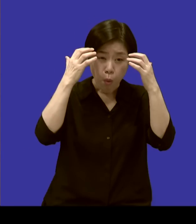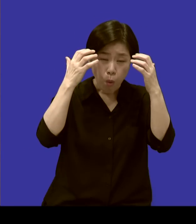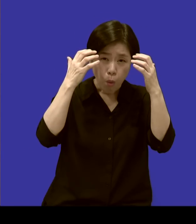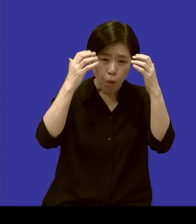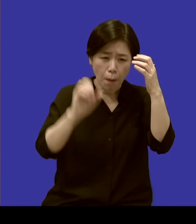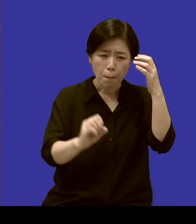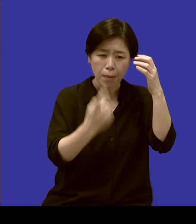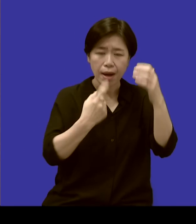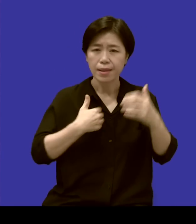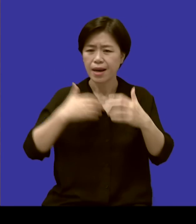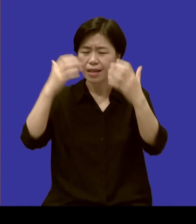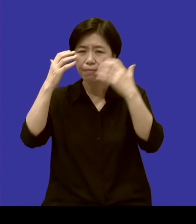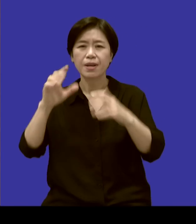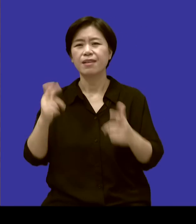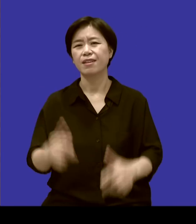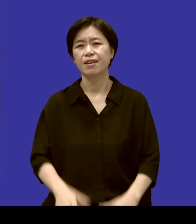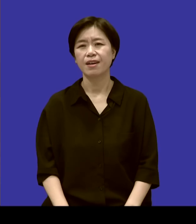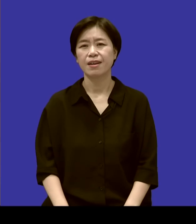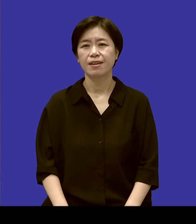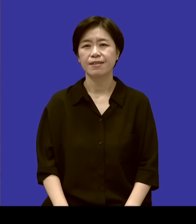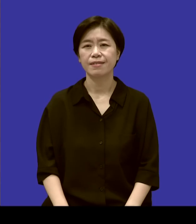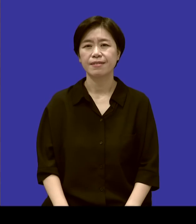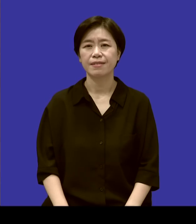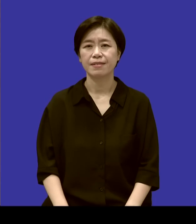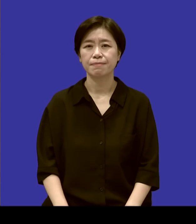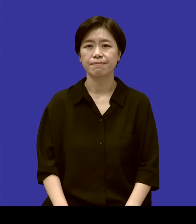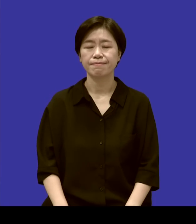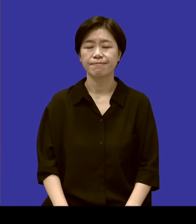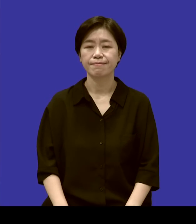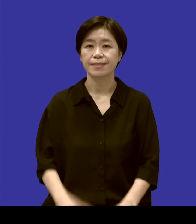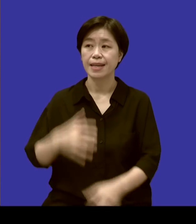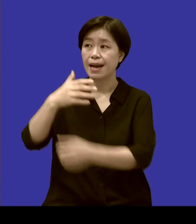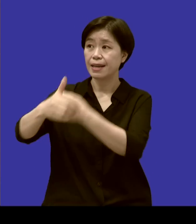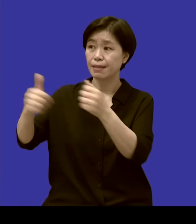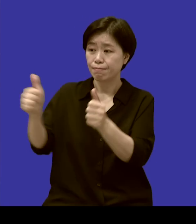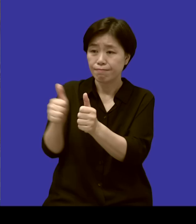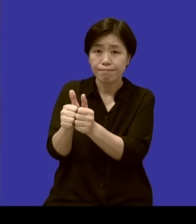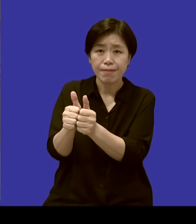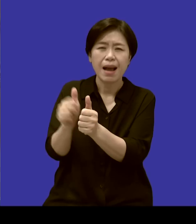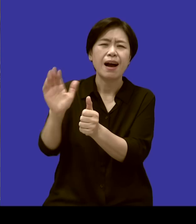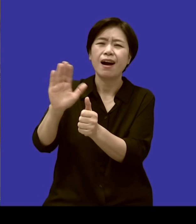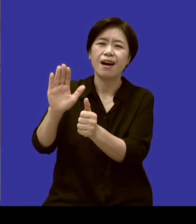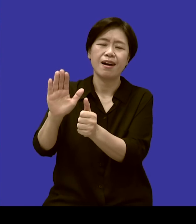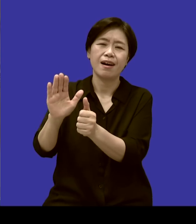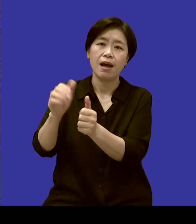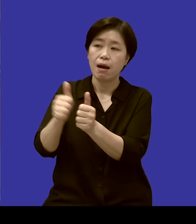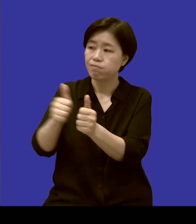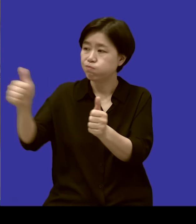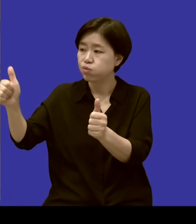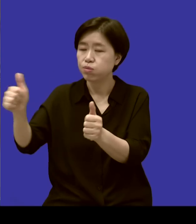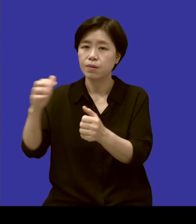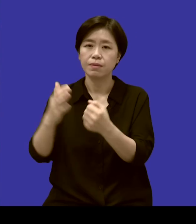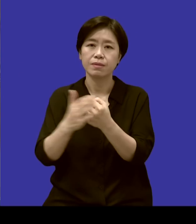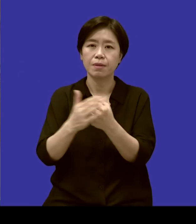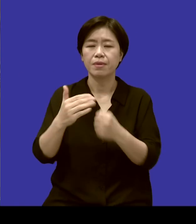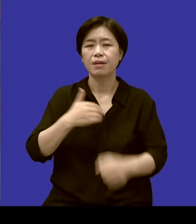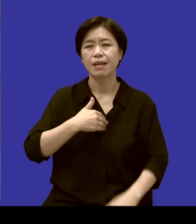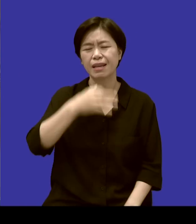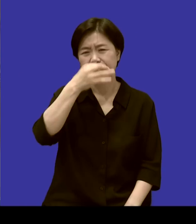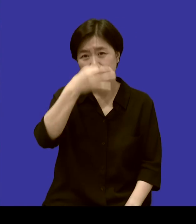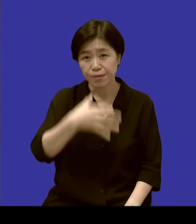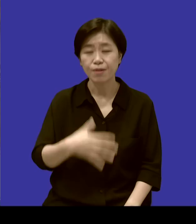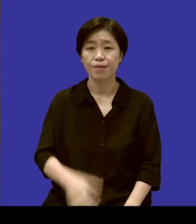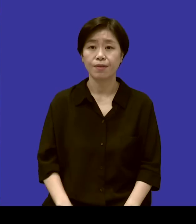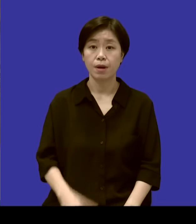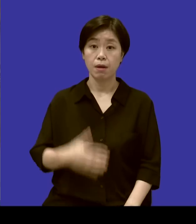아니었어요. 네네. 하나님이 없는 삶을 살았기 때문에 힘들었어요. 그래서 나는 너무 힘들어서 내가 내 발로 교회를